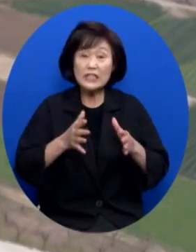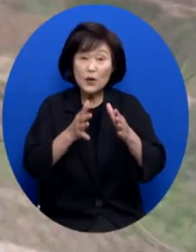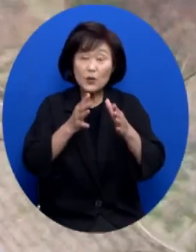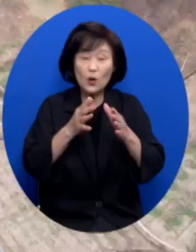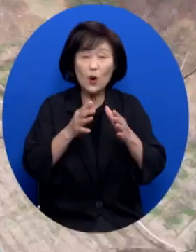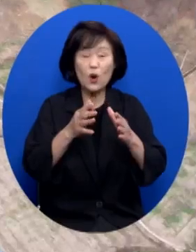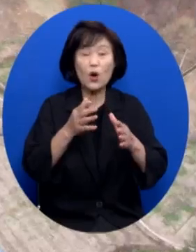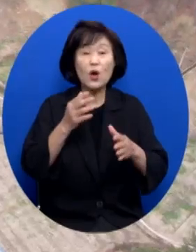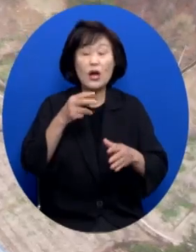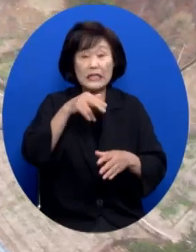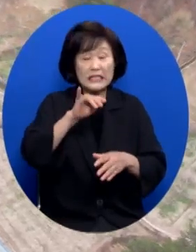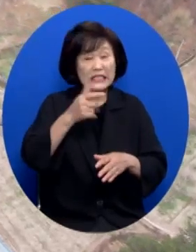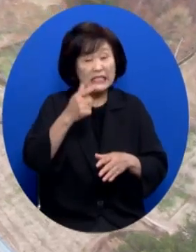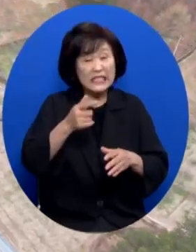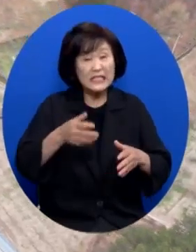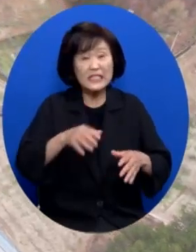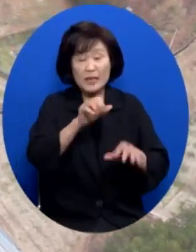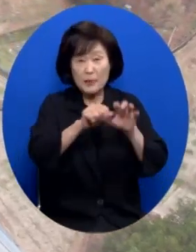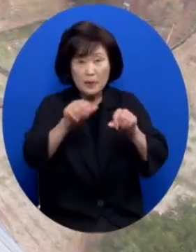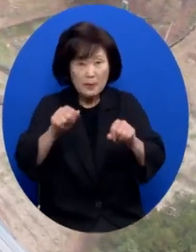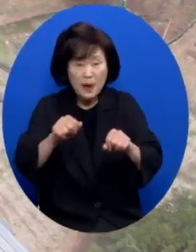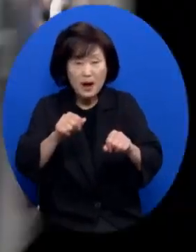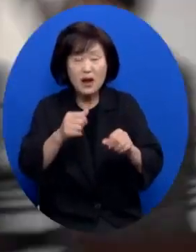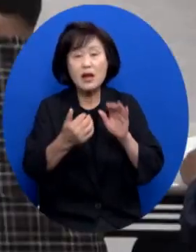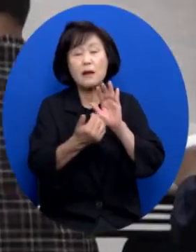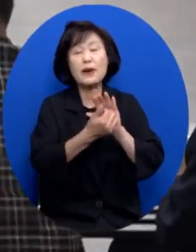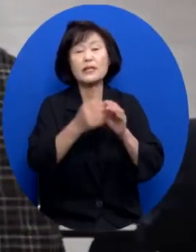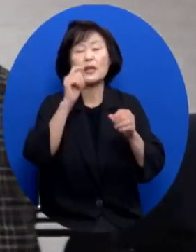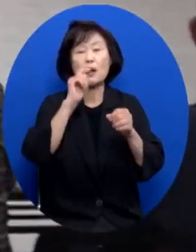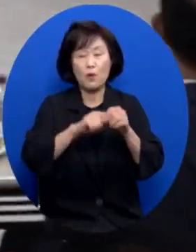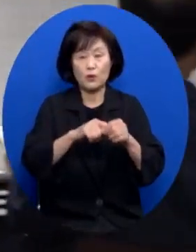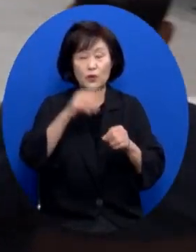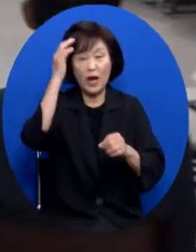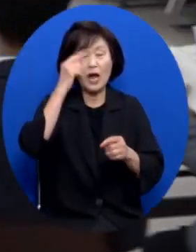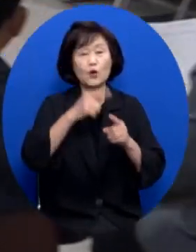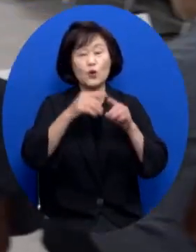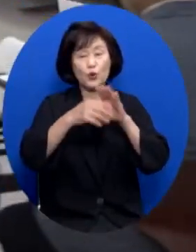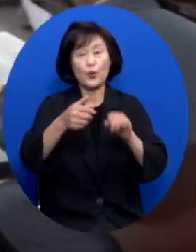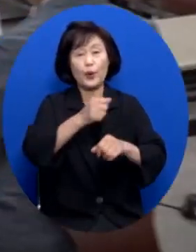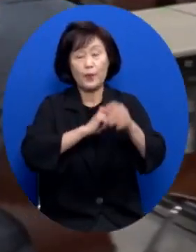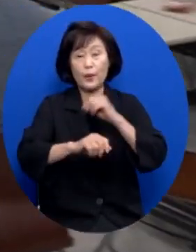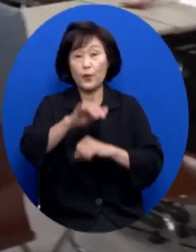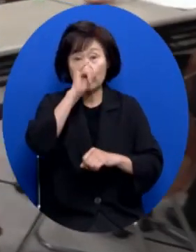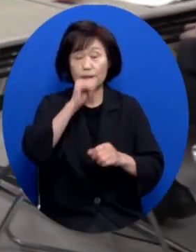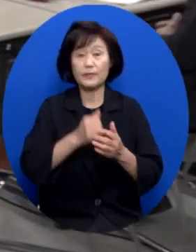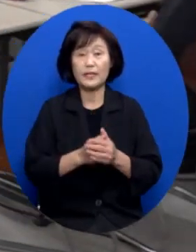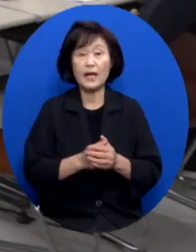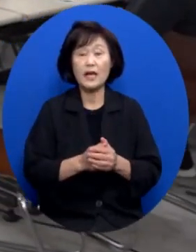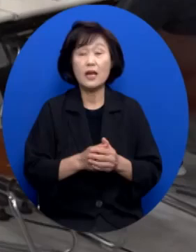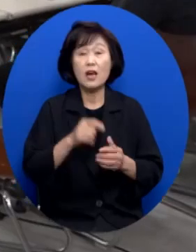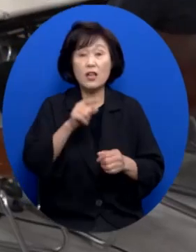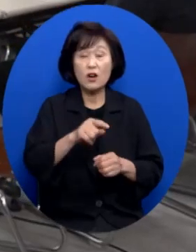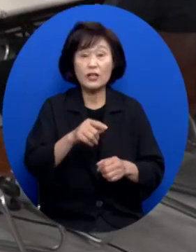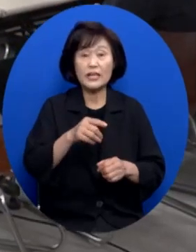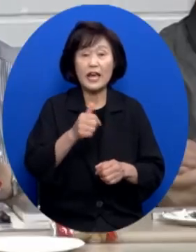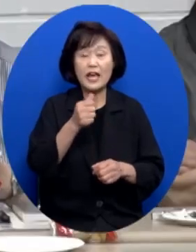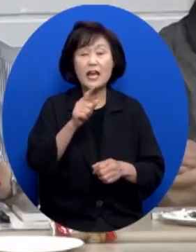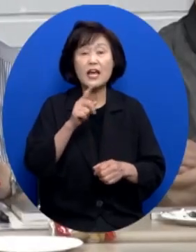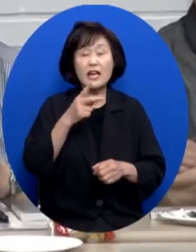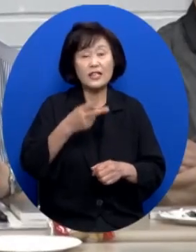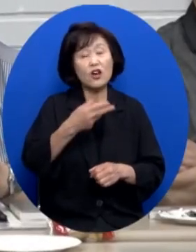막으려는 한국교회 움직임이 활성화하고 있습니다. 예장통합총회 대구동노회는 현리마을에 세워질